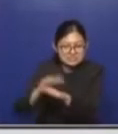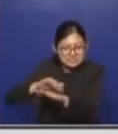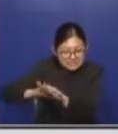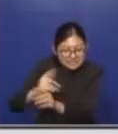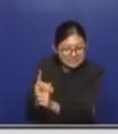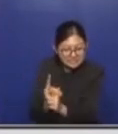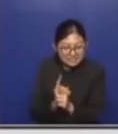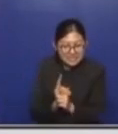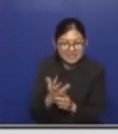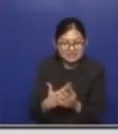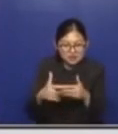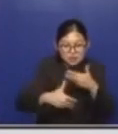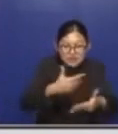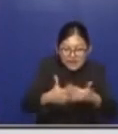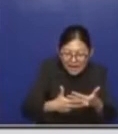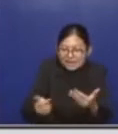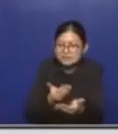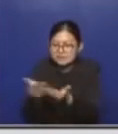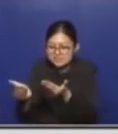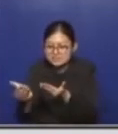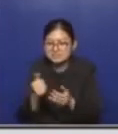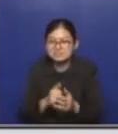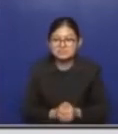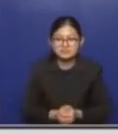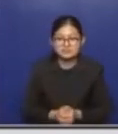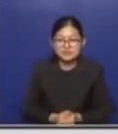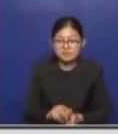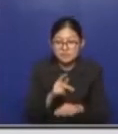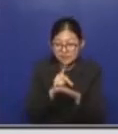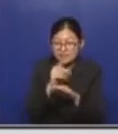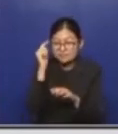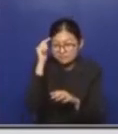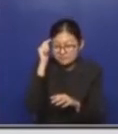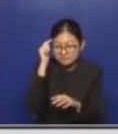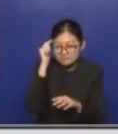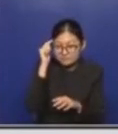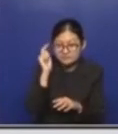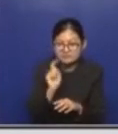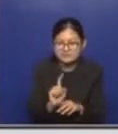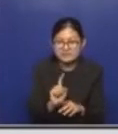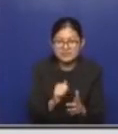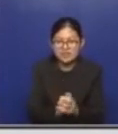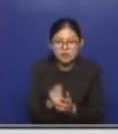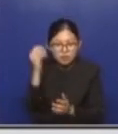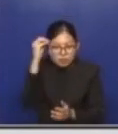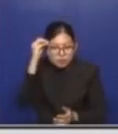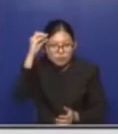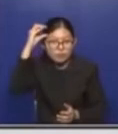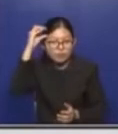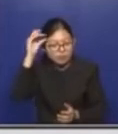ที่เดียงสาเรื่องยาเสพติดท่านประธานลองนึกดูครับว่าไม่มีความรู้เรื่องยาเสพติดเล